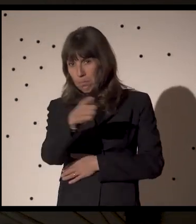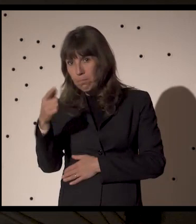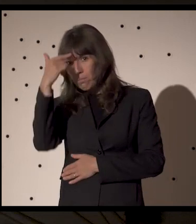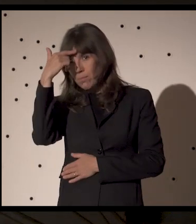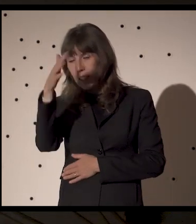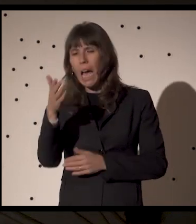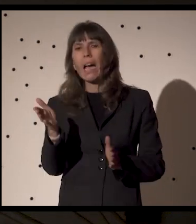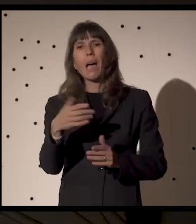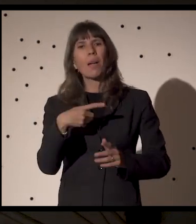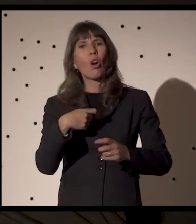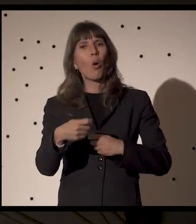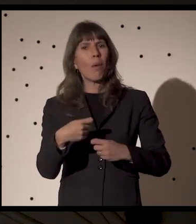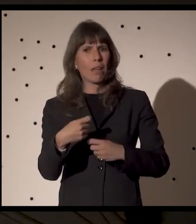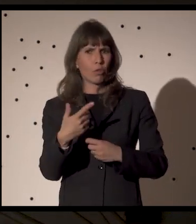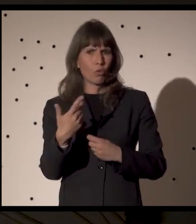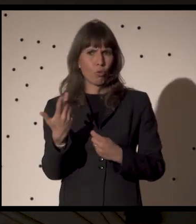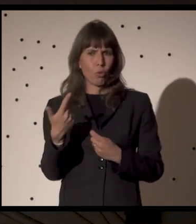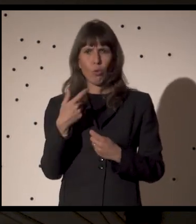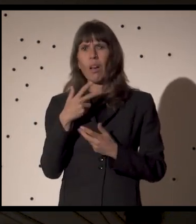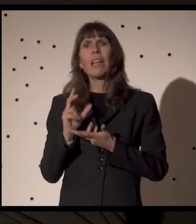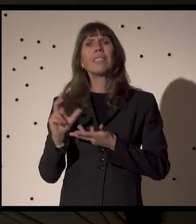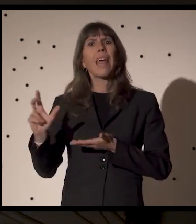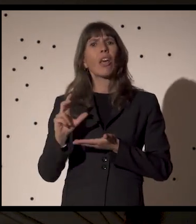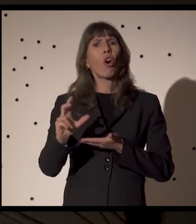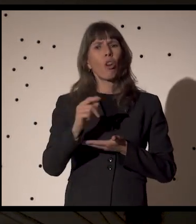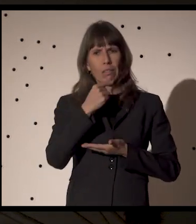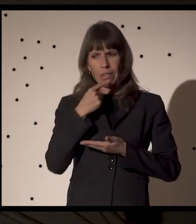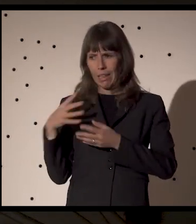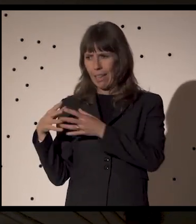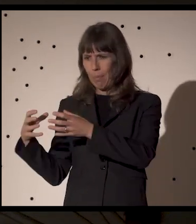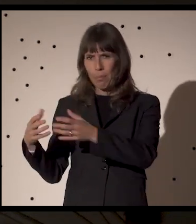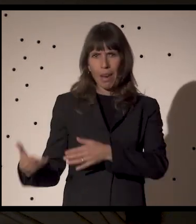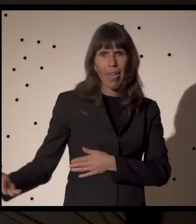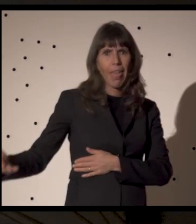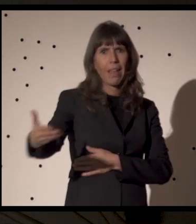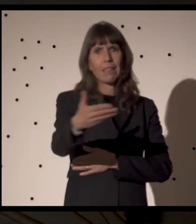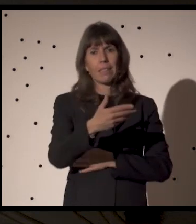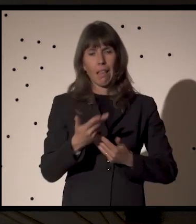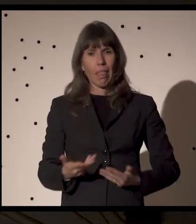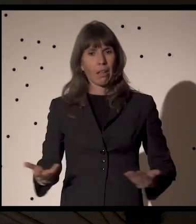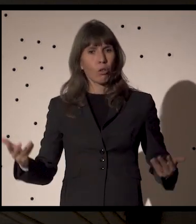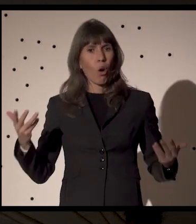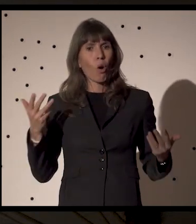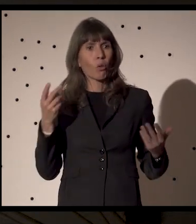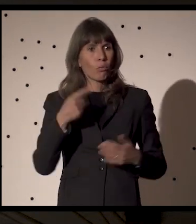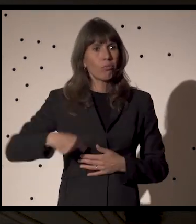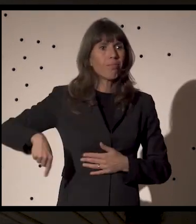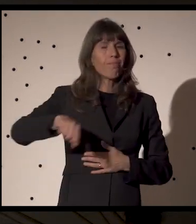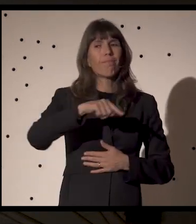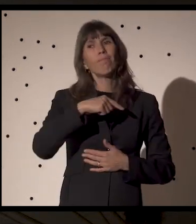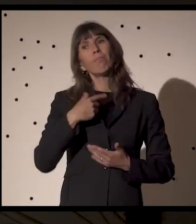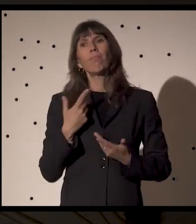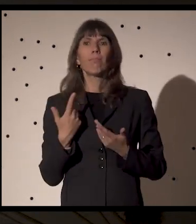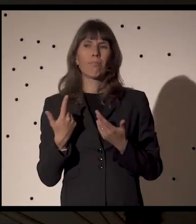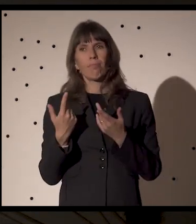ha come stakeholder le imprese le imprese del nostro territorio al quale noi alle quali Noi abbiamo la missione di